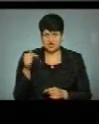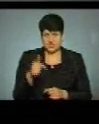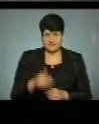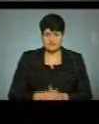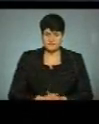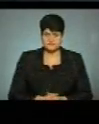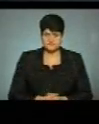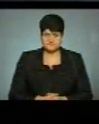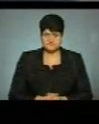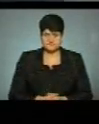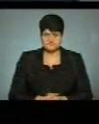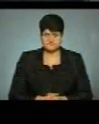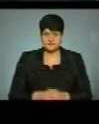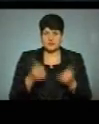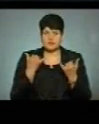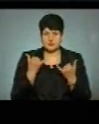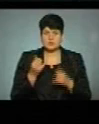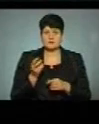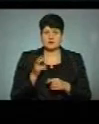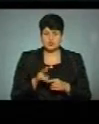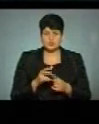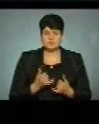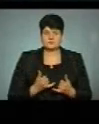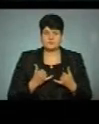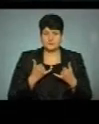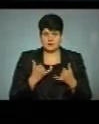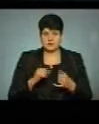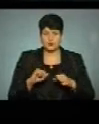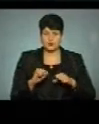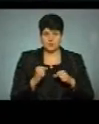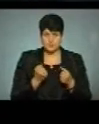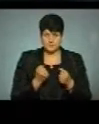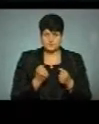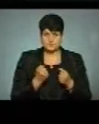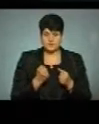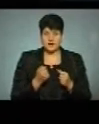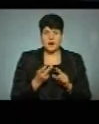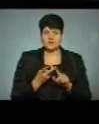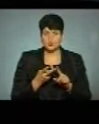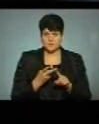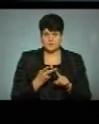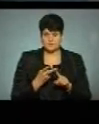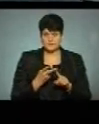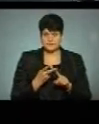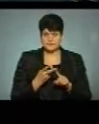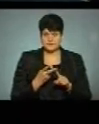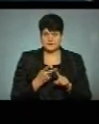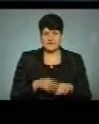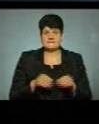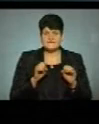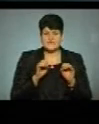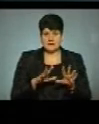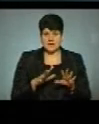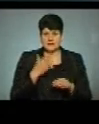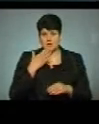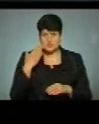2000 гривень. Прийшов сьогодні побажати побратимів, по-перше, це раз. А по-друге, віддати останню